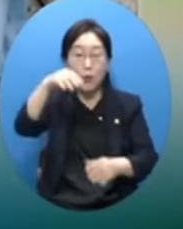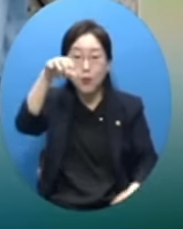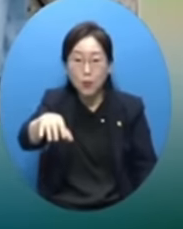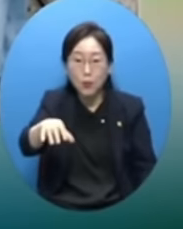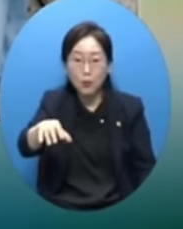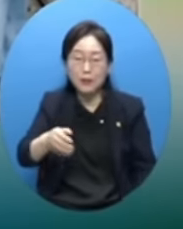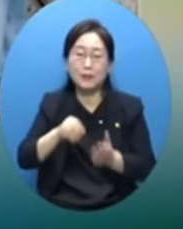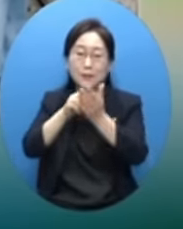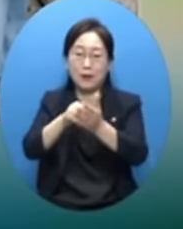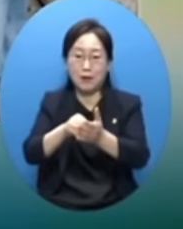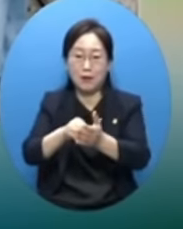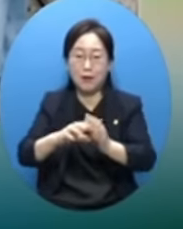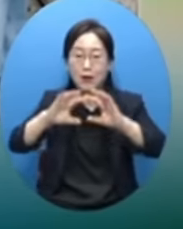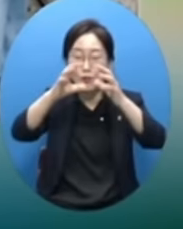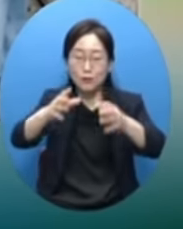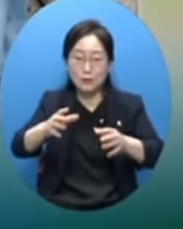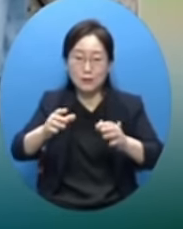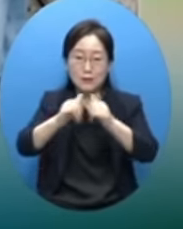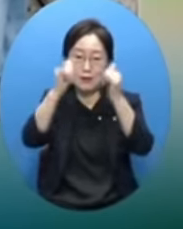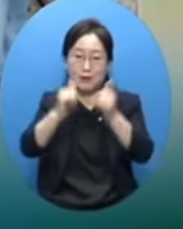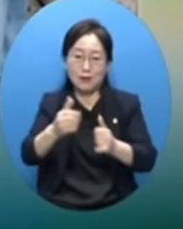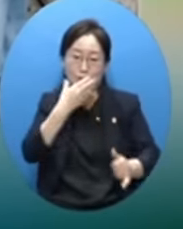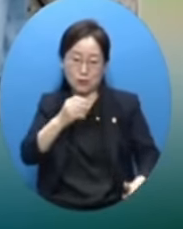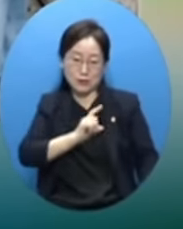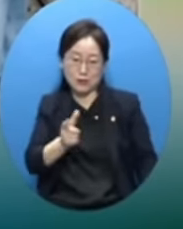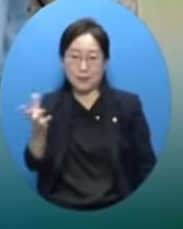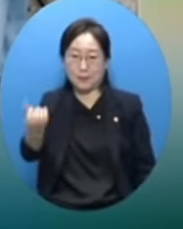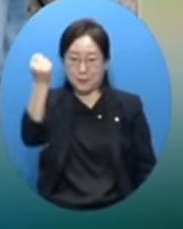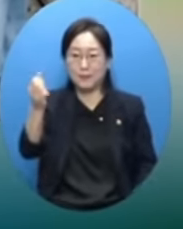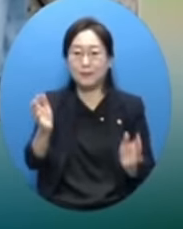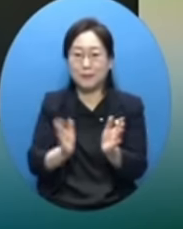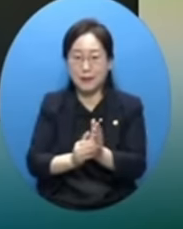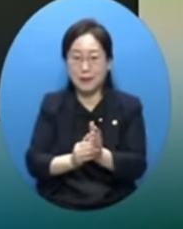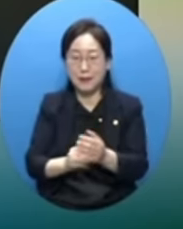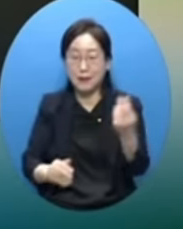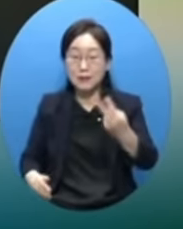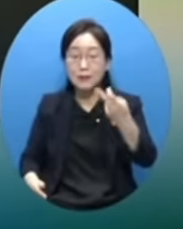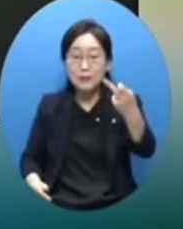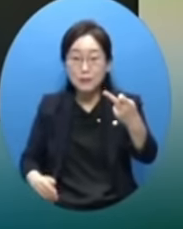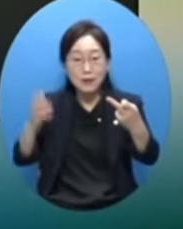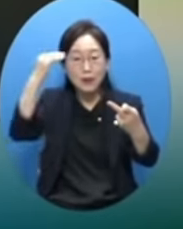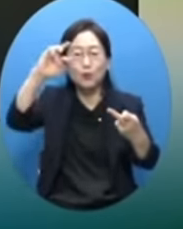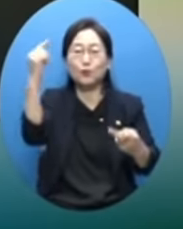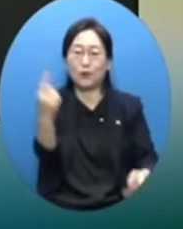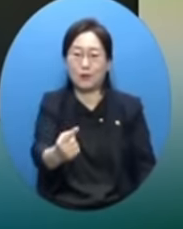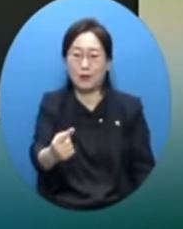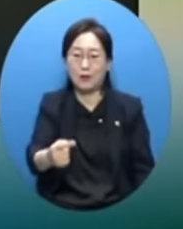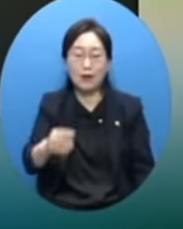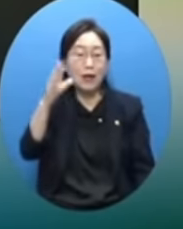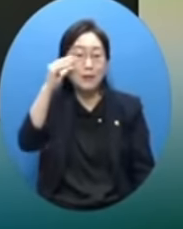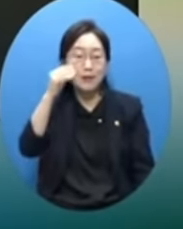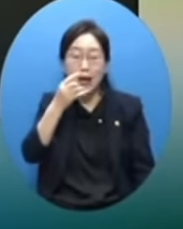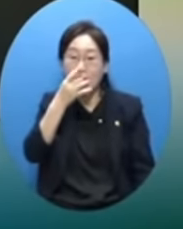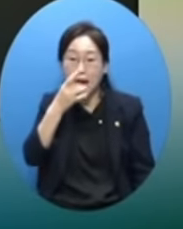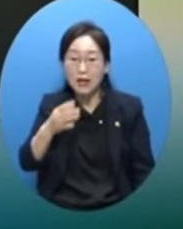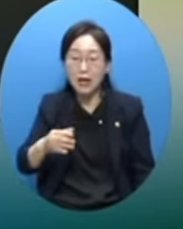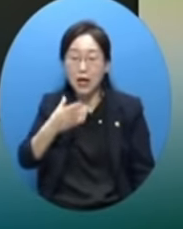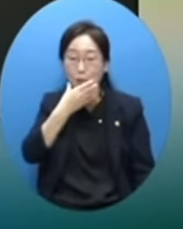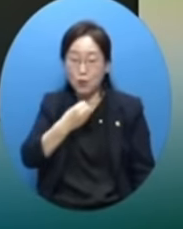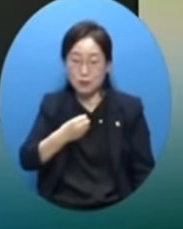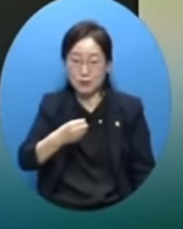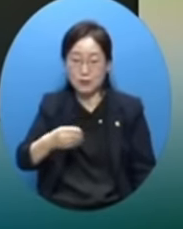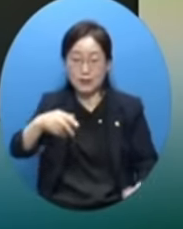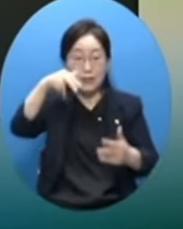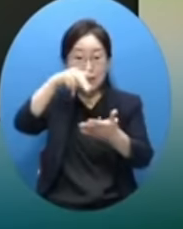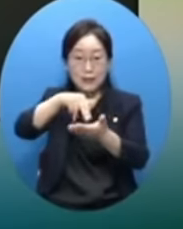국제사회복지사 자격을 얻고 2012년에는 한국에 돌아서 미랄복지재단 희망사업 본부장을